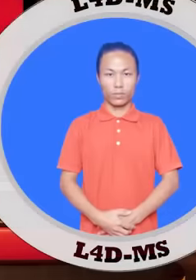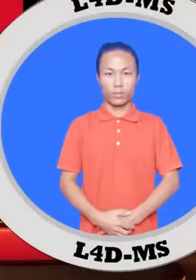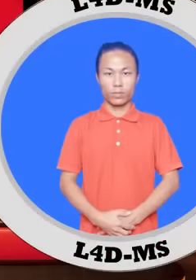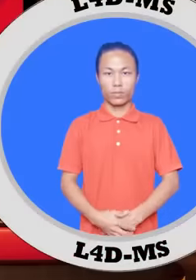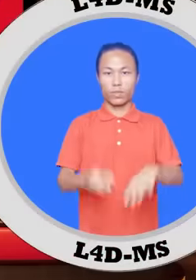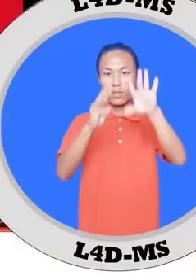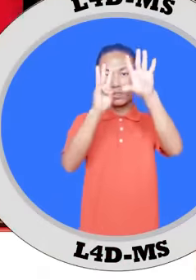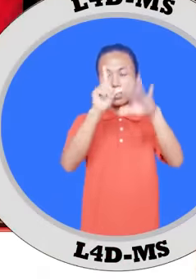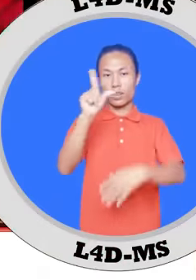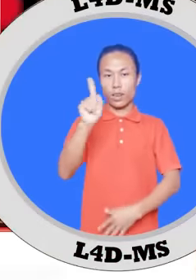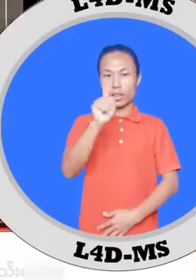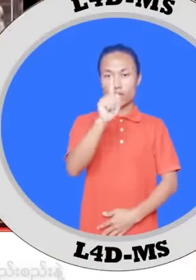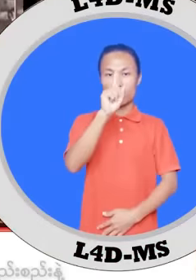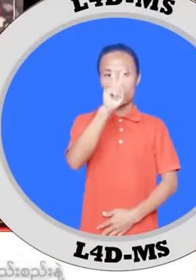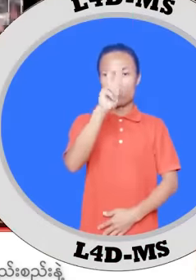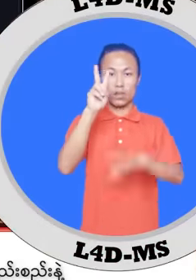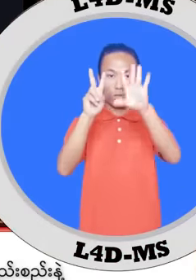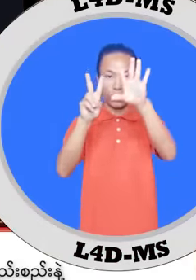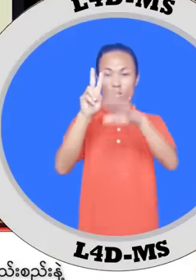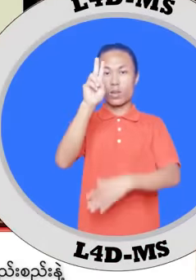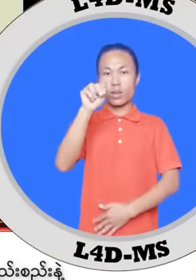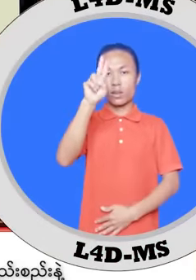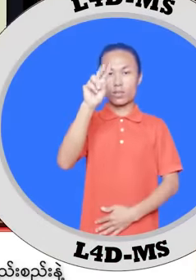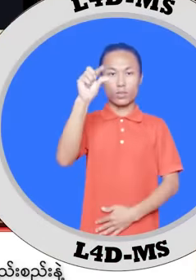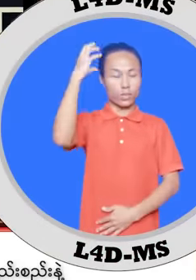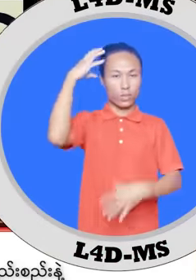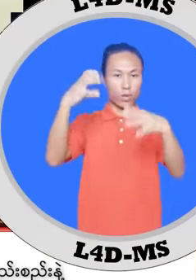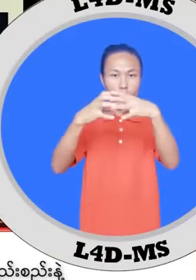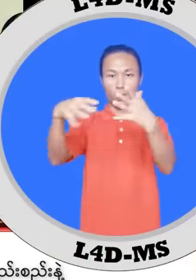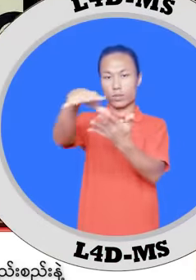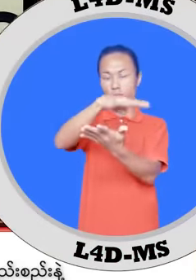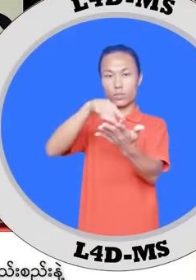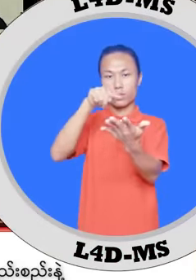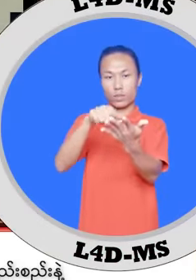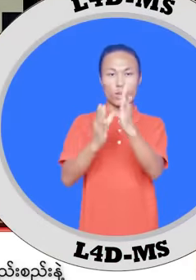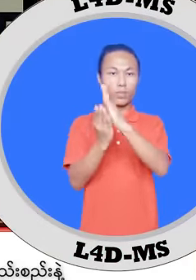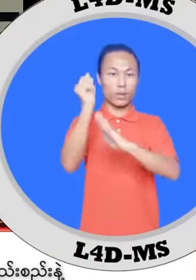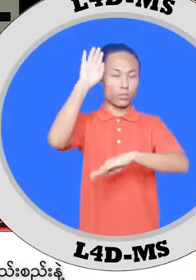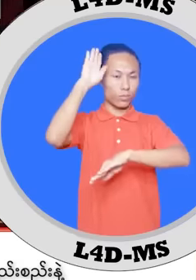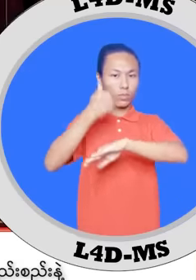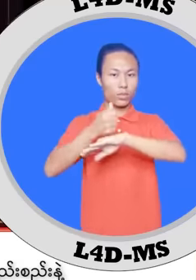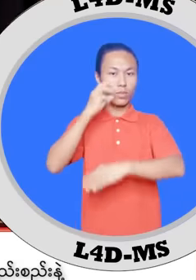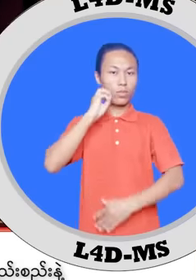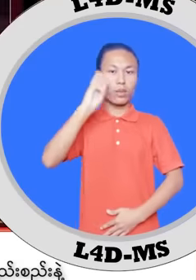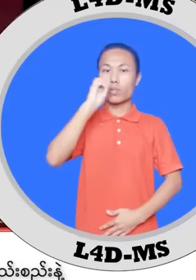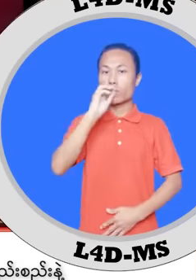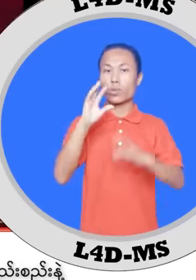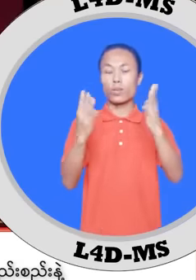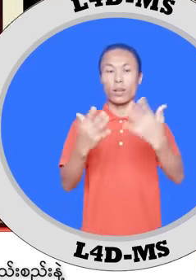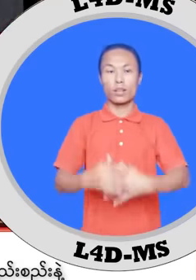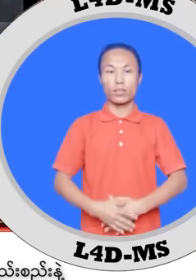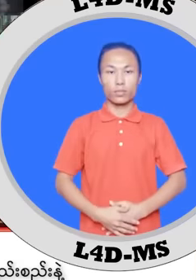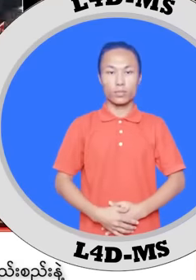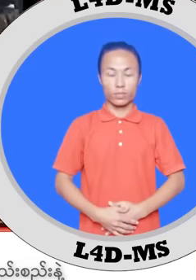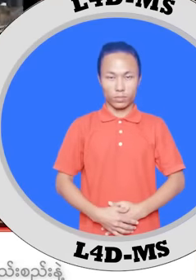ဆုံးတင်ဆက်ပေးမယ့်သတင်းကတော့စစ်အုပ်စုကိုအမြန်နေကုန်းချုပ်နိုင်မှုတော်လိုင်းအင်အားစုတွေအလုံးကစွတ်စွတ်စီစီနဲ့အသည့်အနေထား